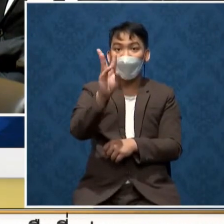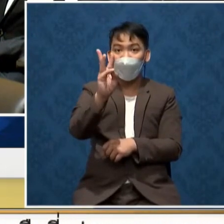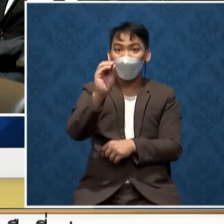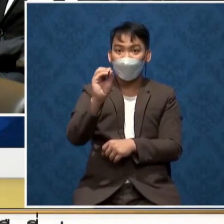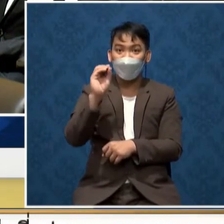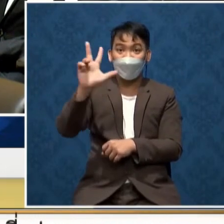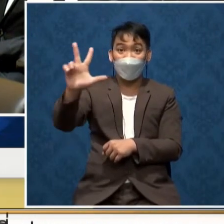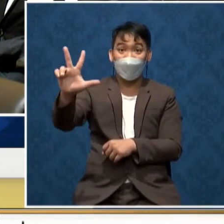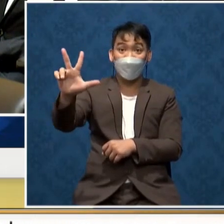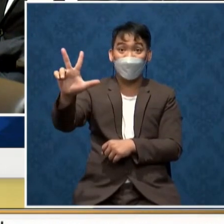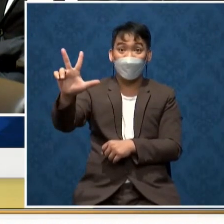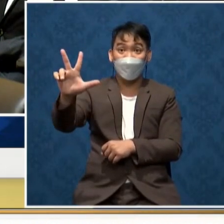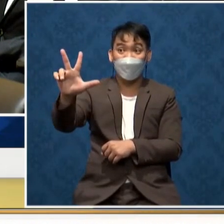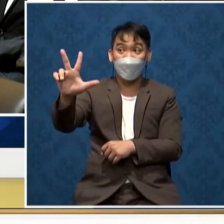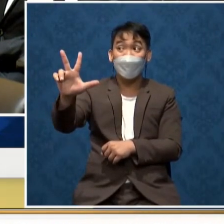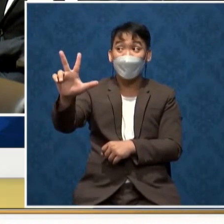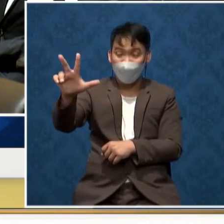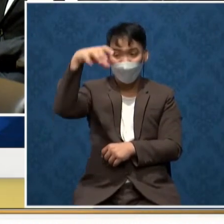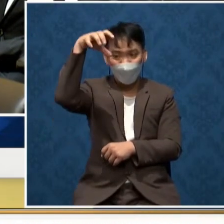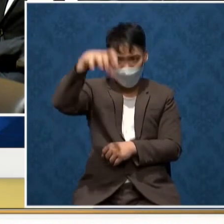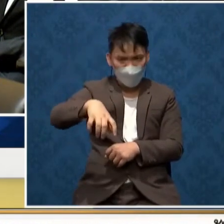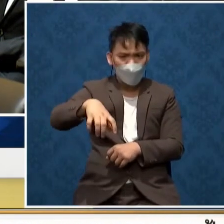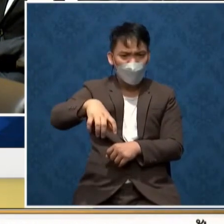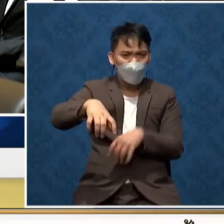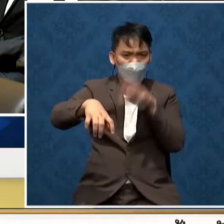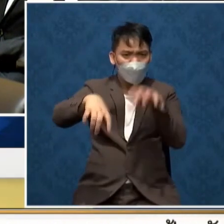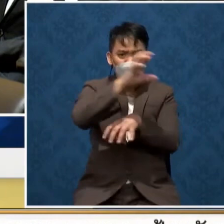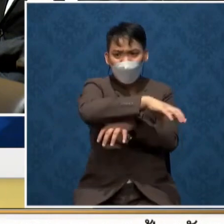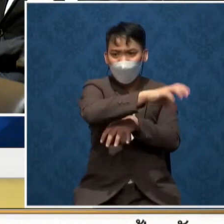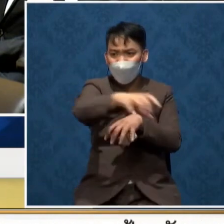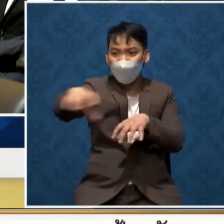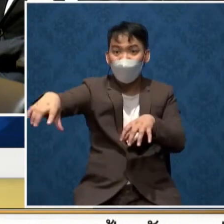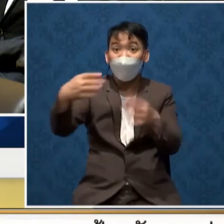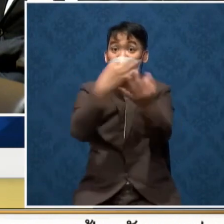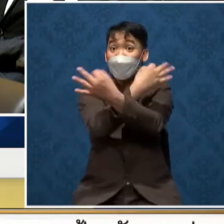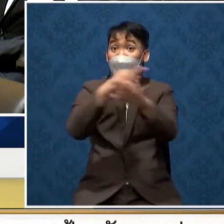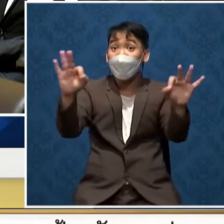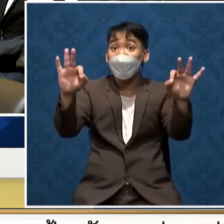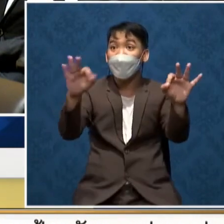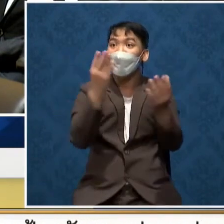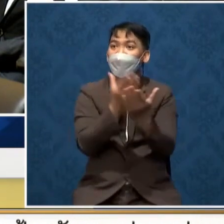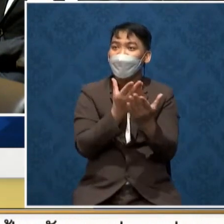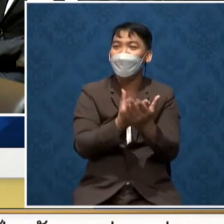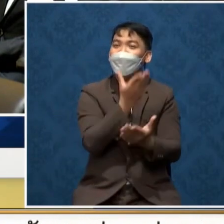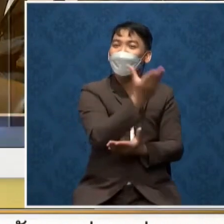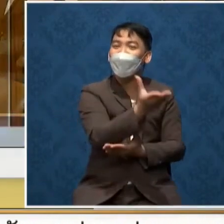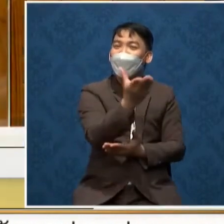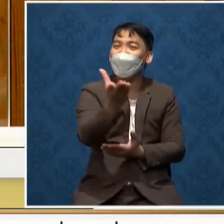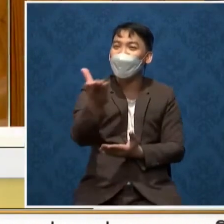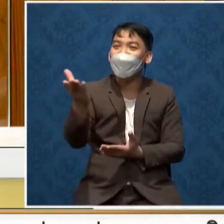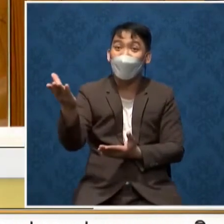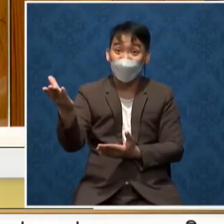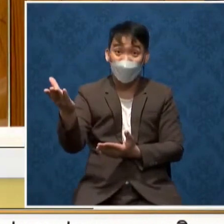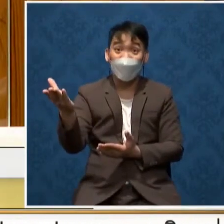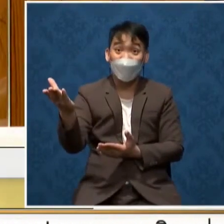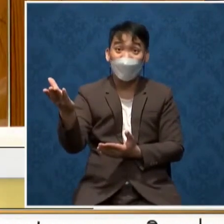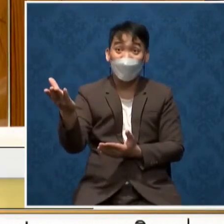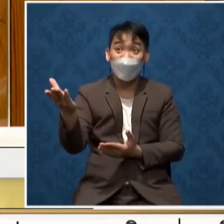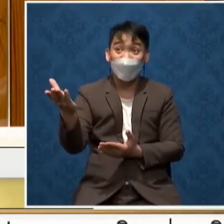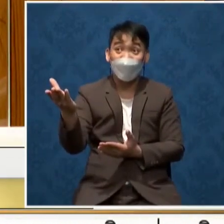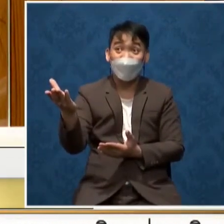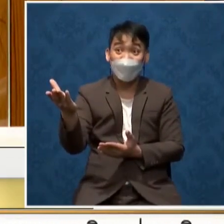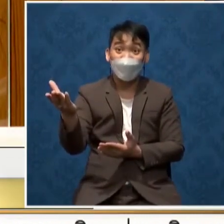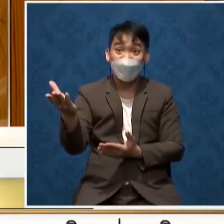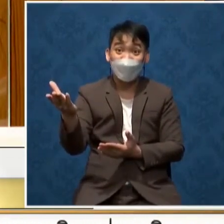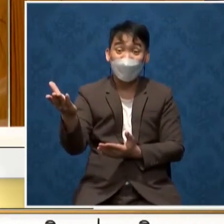2563นะครับหน่วยงานอิสระเหล่านี้ได้ขอนะครับงบประมาณมานะครับที่ผ่านทางสำนักงบประ